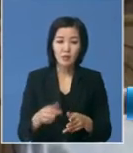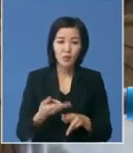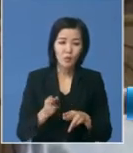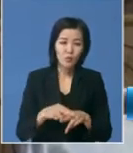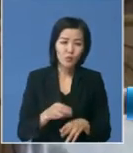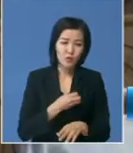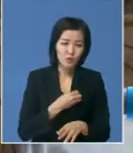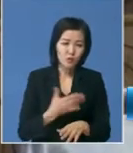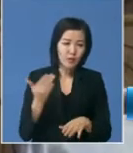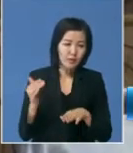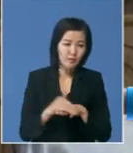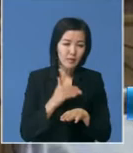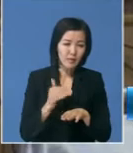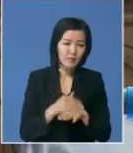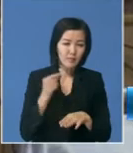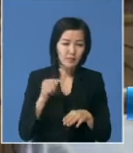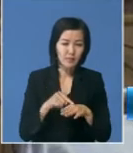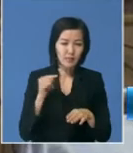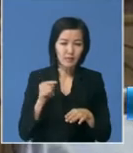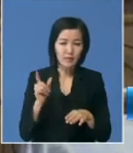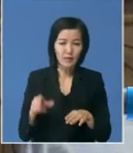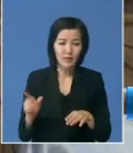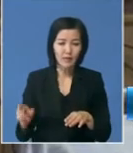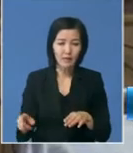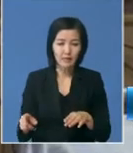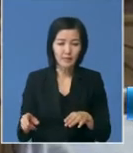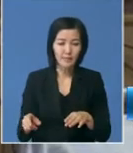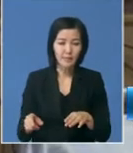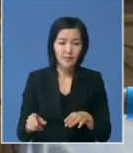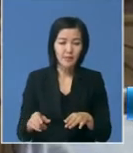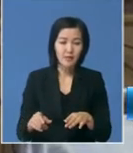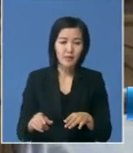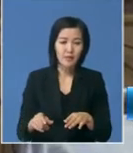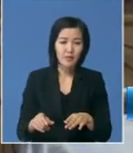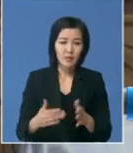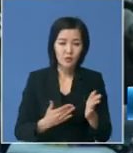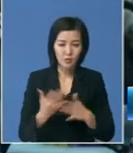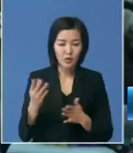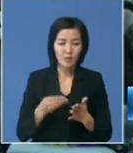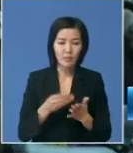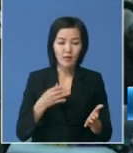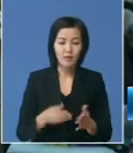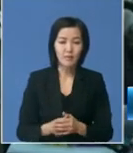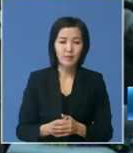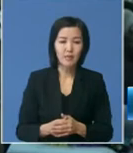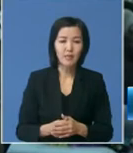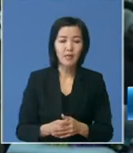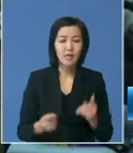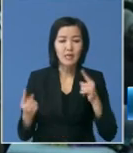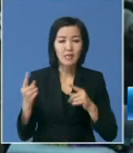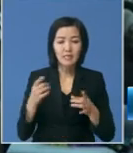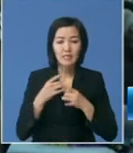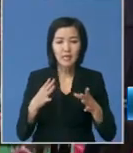Мен Нүсіпбайдың сондай кеңдігін, азаматтығын жоғары бағалаймын. Салтанатты шарада Ақордадан